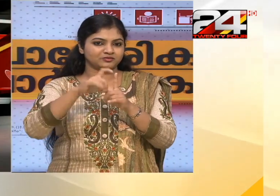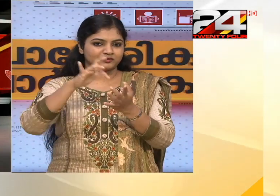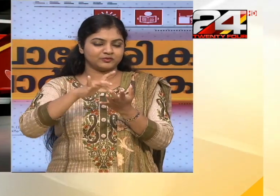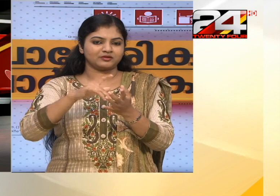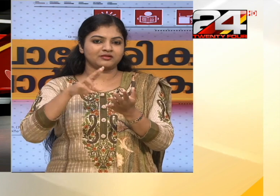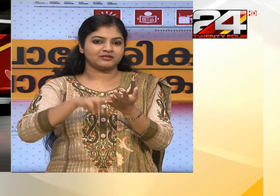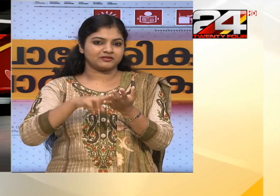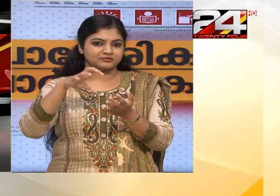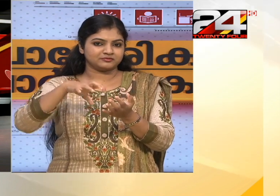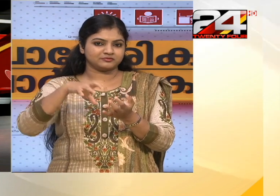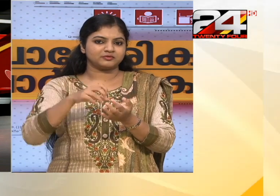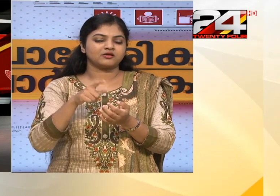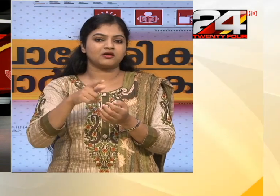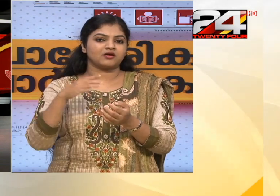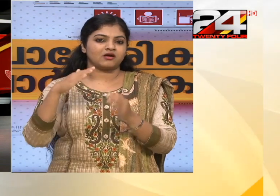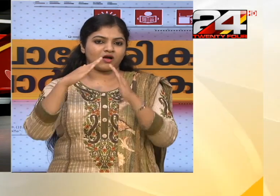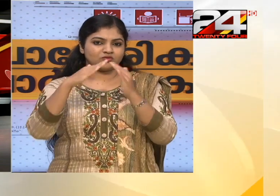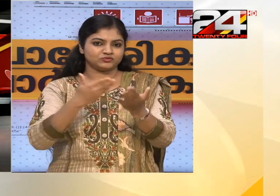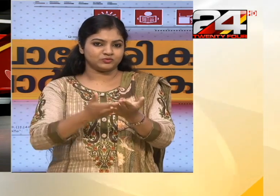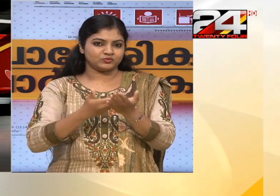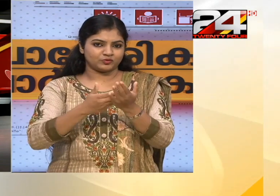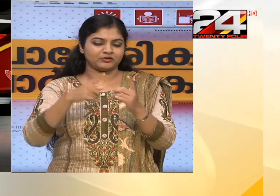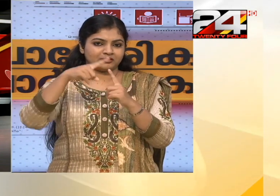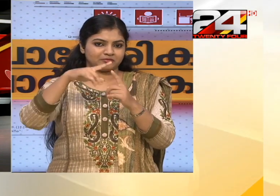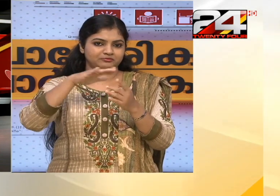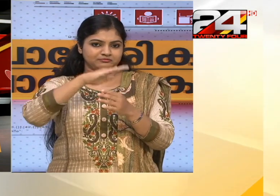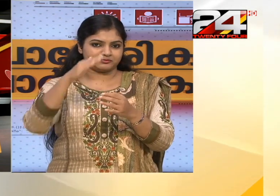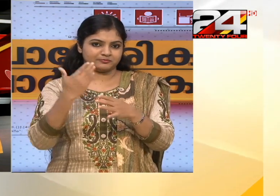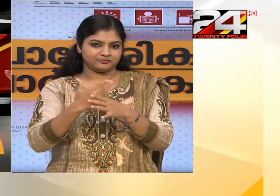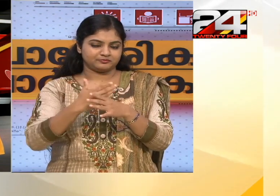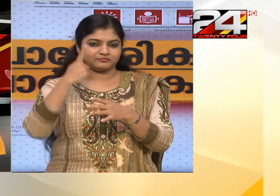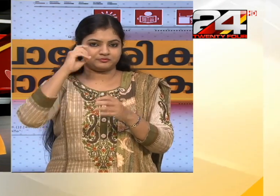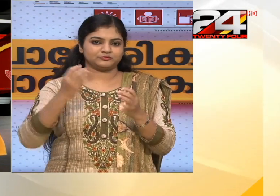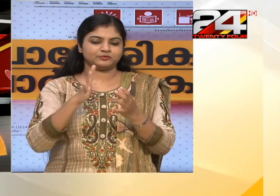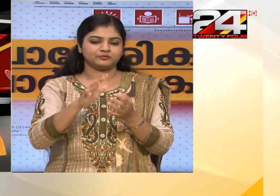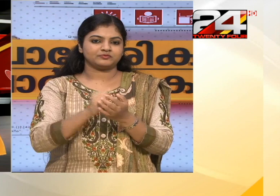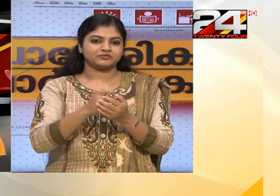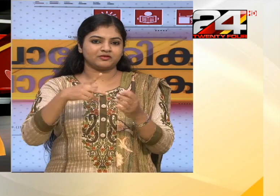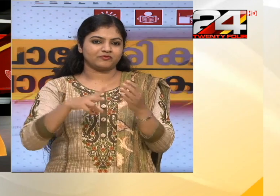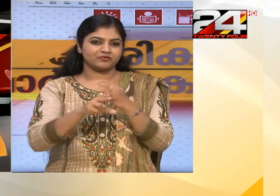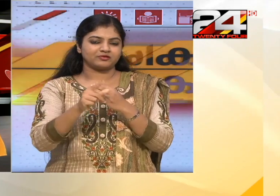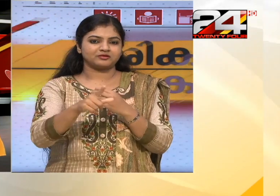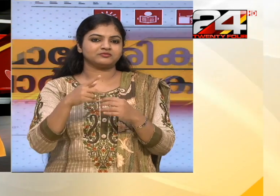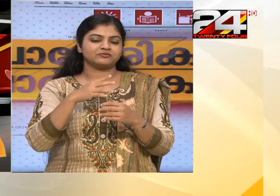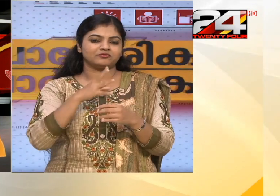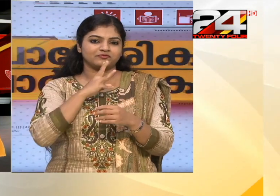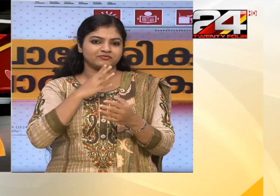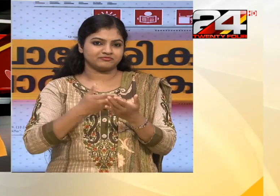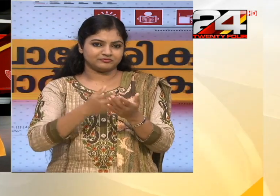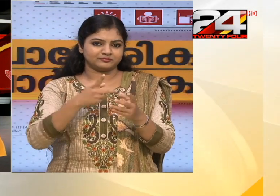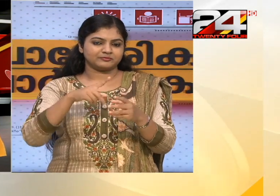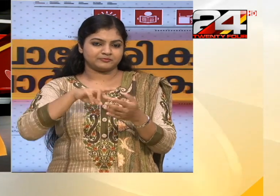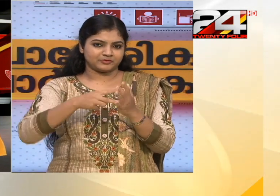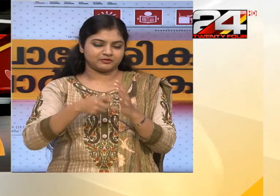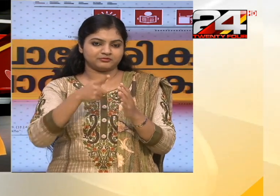കാസർഗോഡ് നീലേശ്വരം കോട്ടപ്പുറത്ത് ഹൗസ് ബോട്ട് ടെർമിനൽ നിർമ്മിക്കാൻ തീരുമാനം. ഉൾനാടൻ ജലഗതാഗത വകുപ്പിന്റെ നേതൃത്വത്തിലാണ് ടെർമിനലിന്റെ നിർമ്മാണം